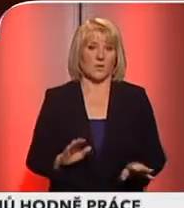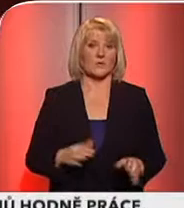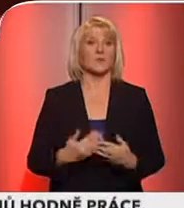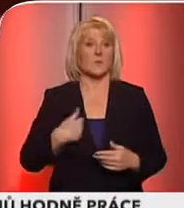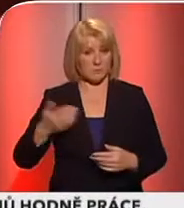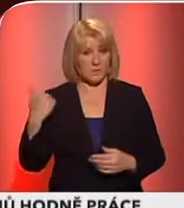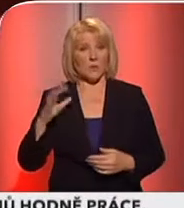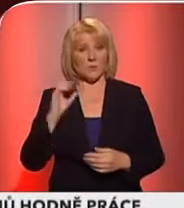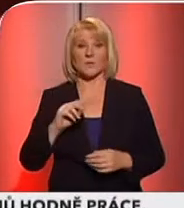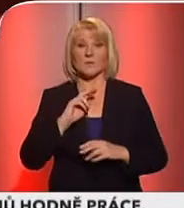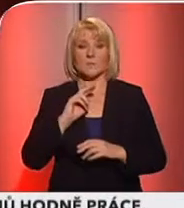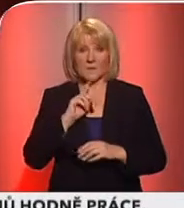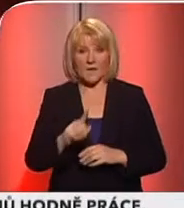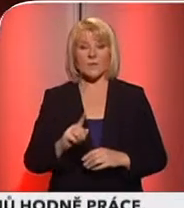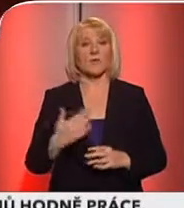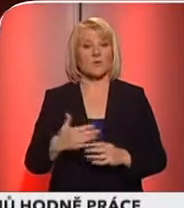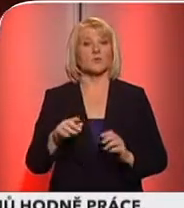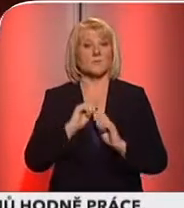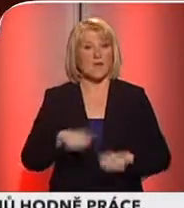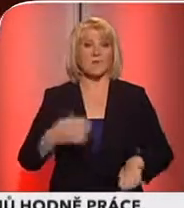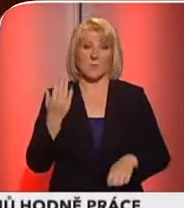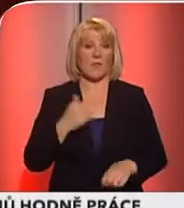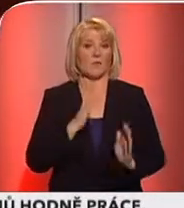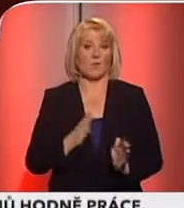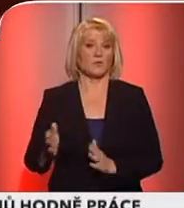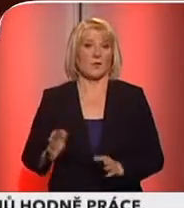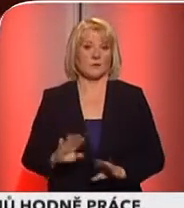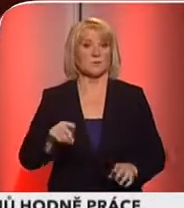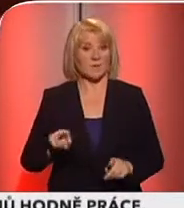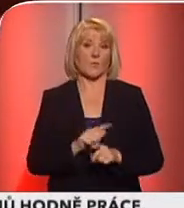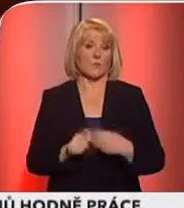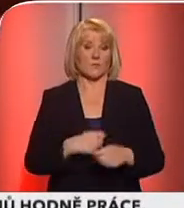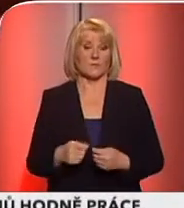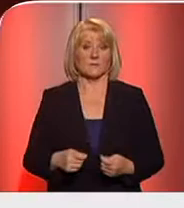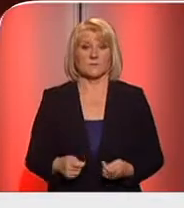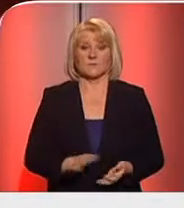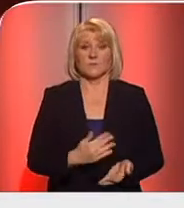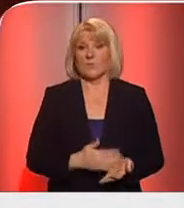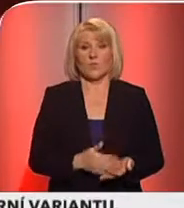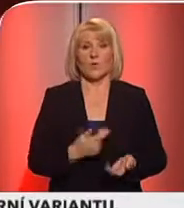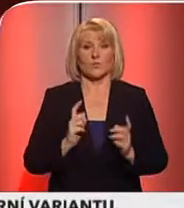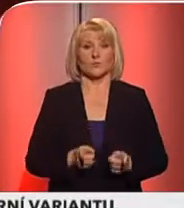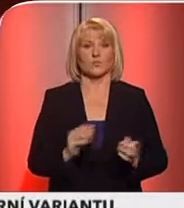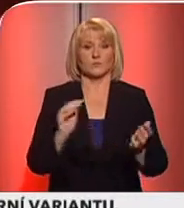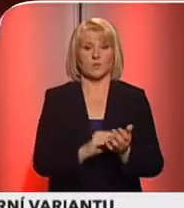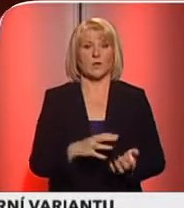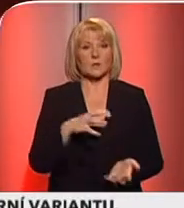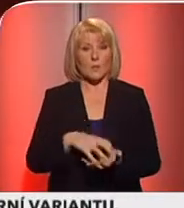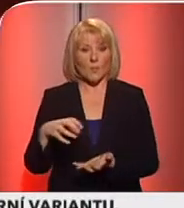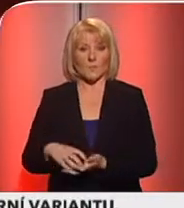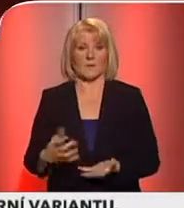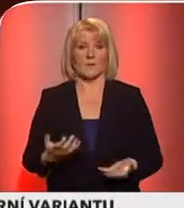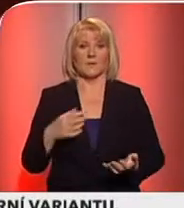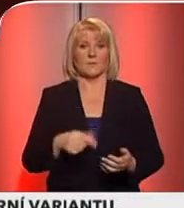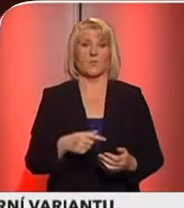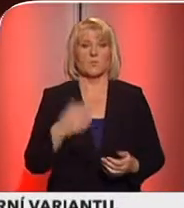pravdu a že stávka byla legální. To je klasický příklad toho, jak se to dá řešit. Proč to mám svazovat, proč tam mám dávat skupiny, o kterých si můžu